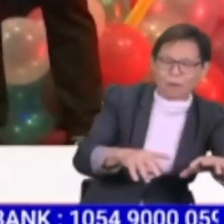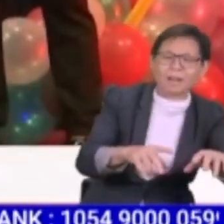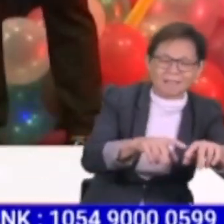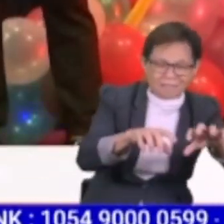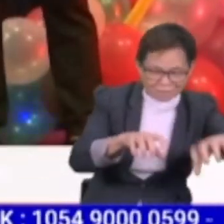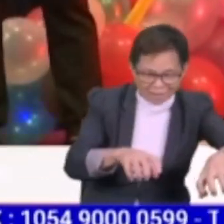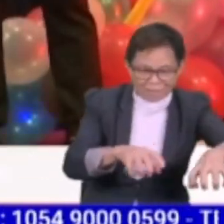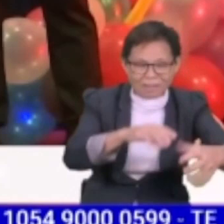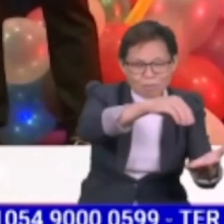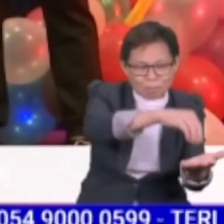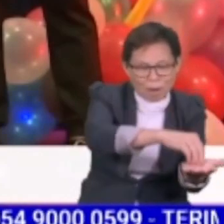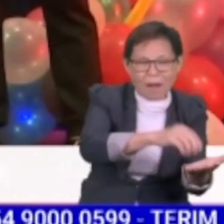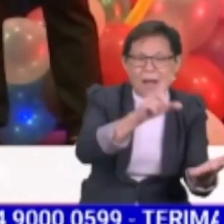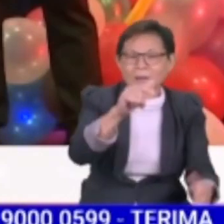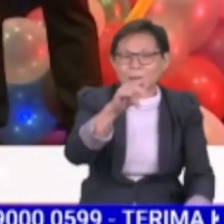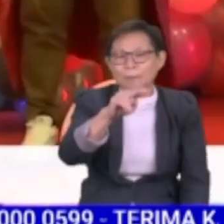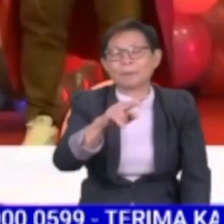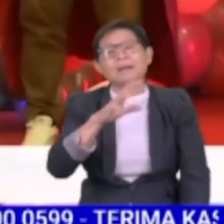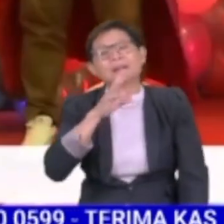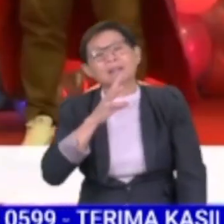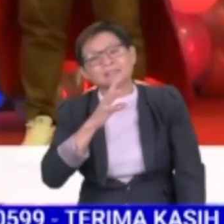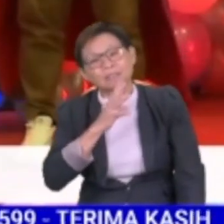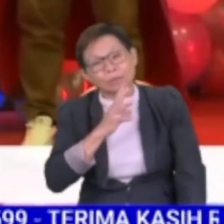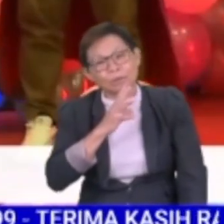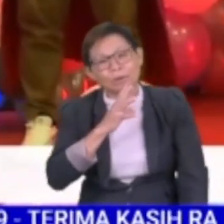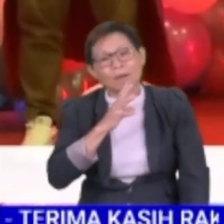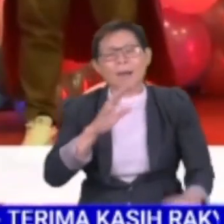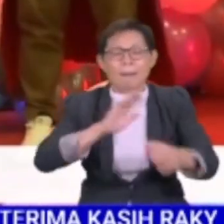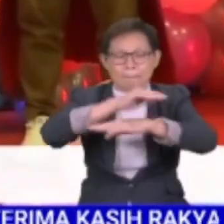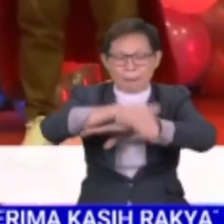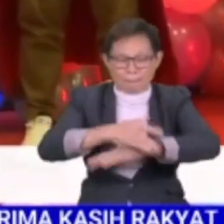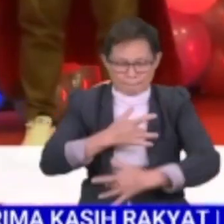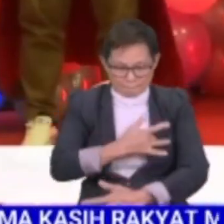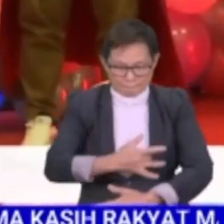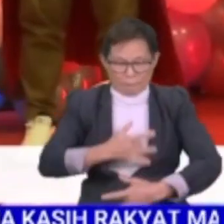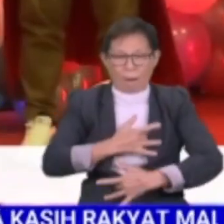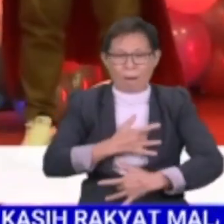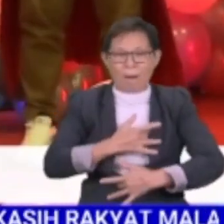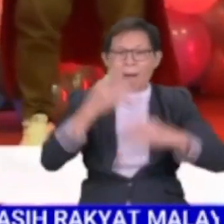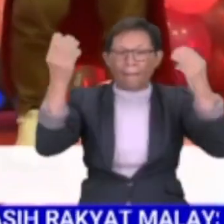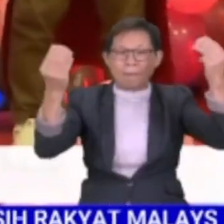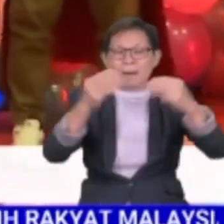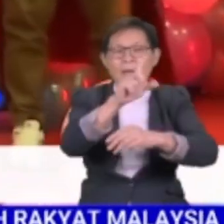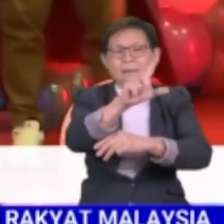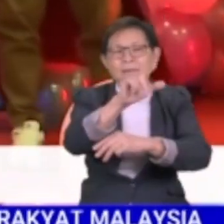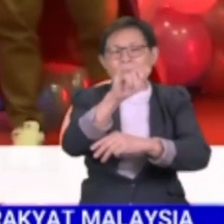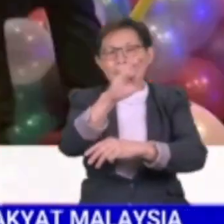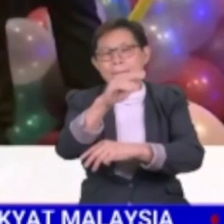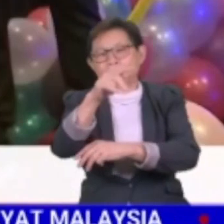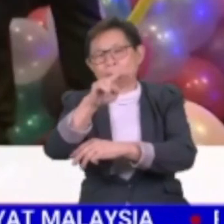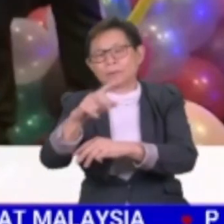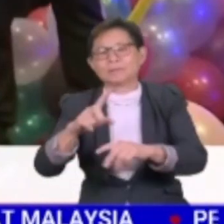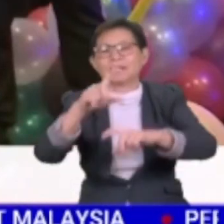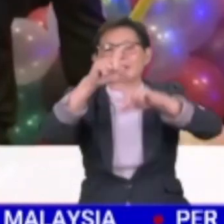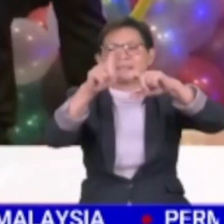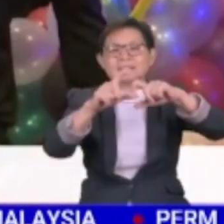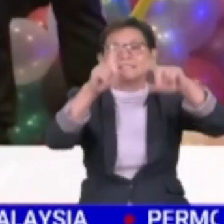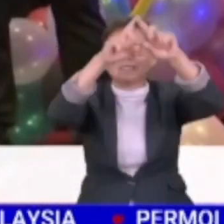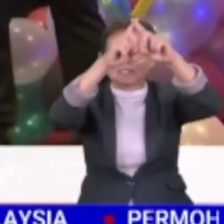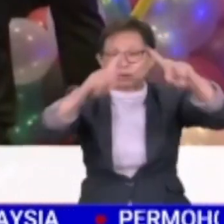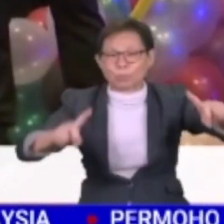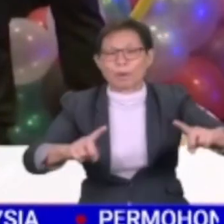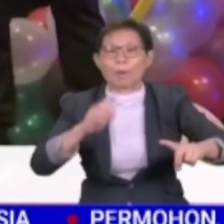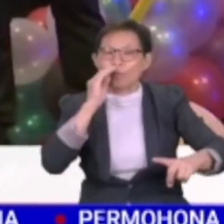daerah itu beliau bekerja demikian pada majelis malam efisiensi Majelis Daerah Limbang 2022 di dewan